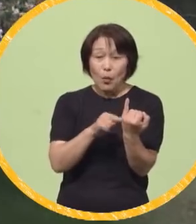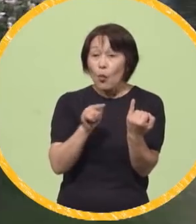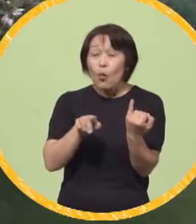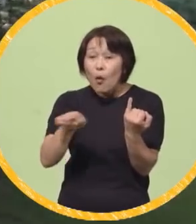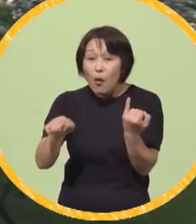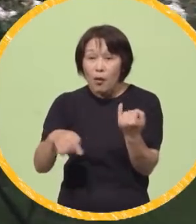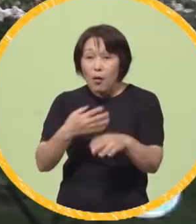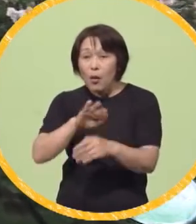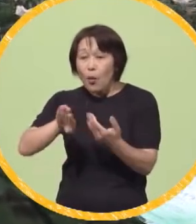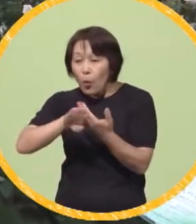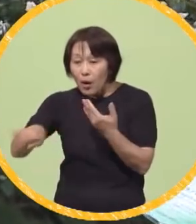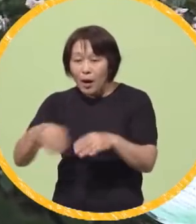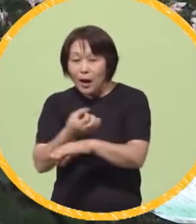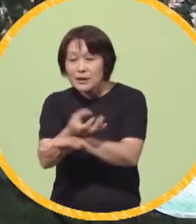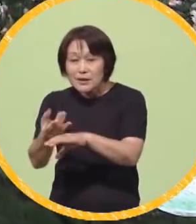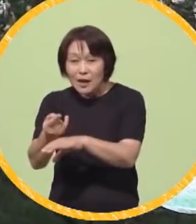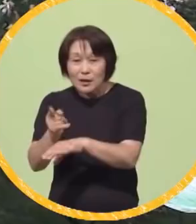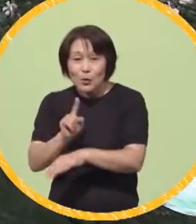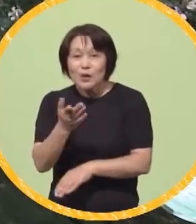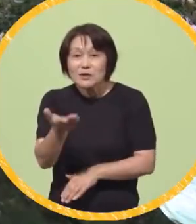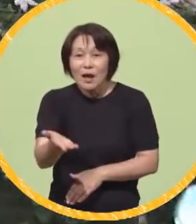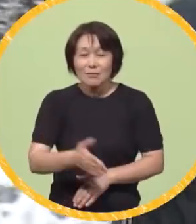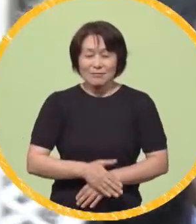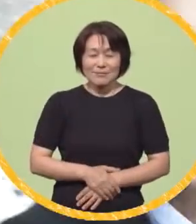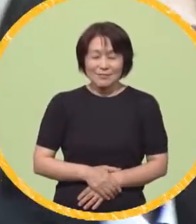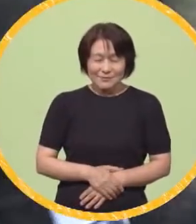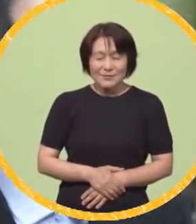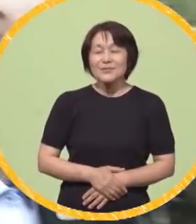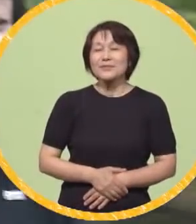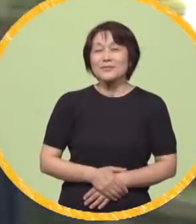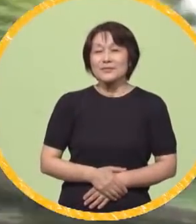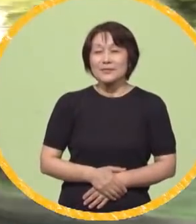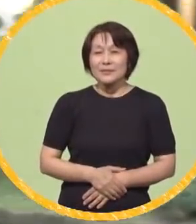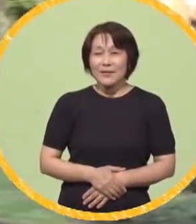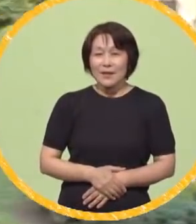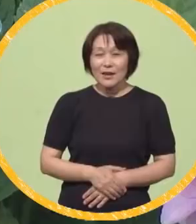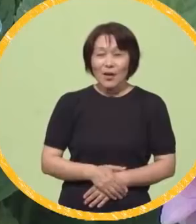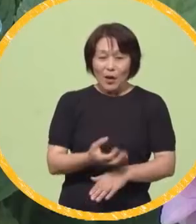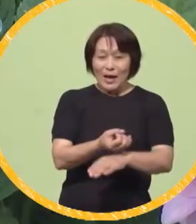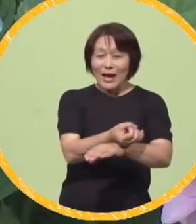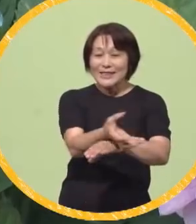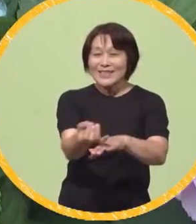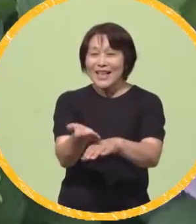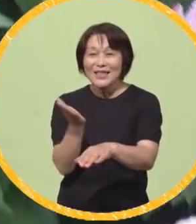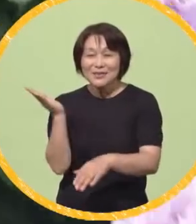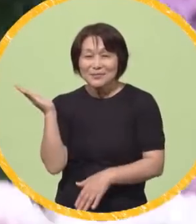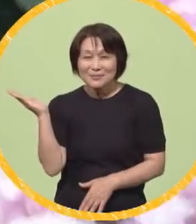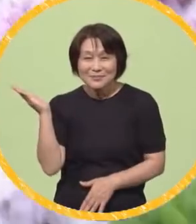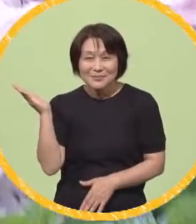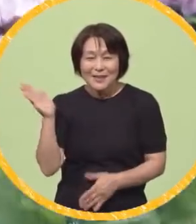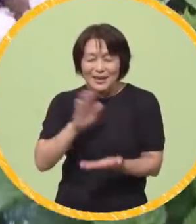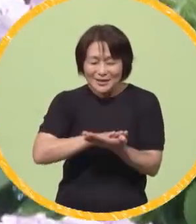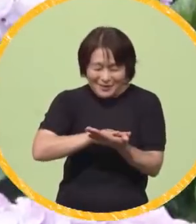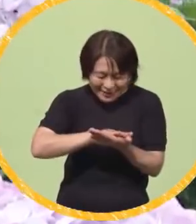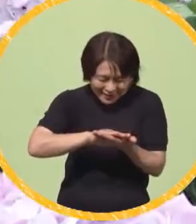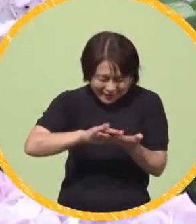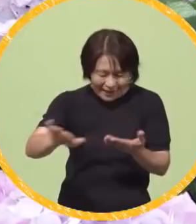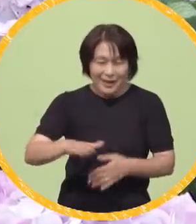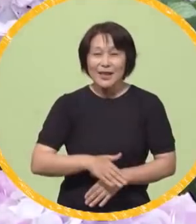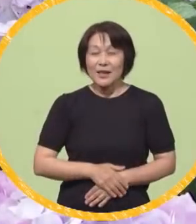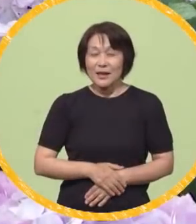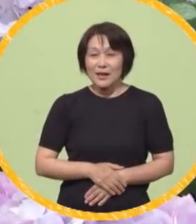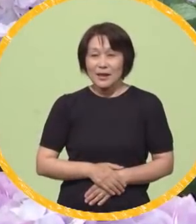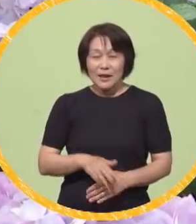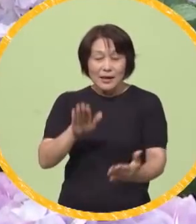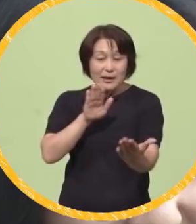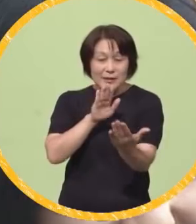サイ忘れないでよ。 忘れてないですよ。これがアジサイですか。 そうです。 すごい綺麗。あ、ちょっ